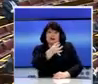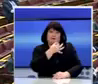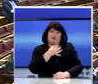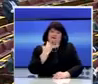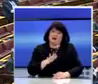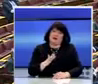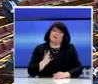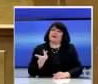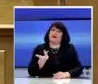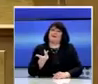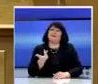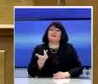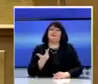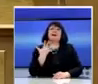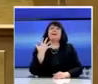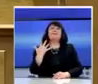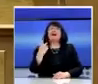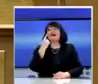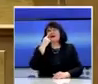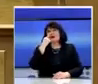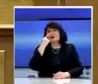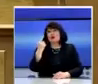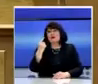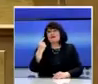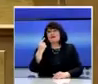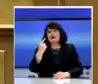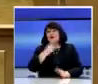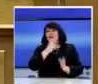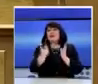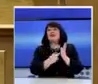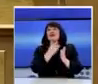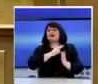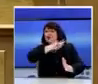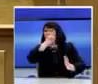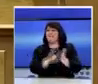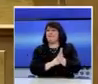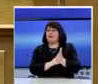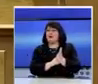Λέγατε στις 5 Νοεμβρίου που ξεκίνησε το δεύτερο lockdown